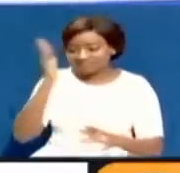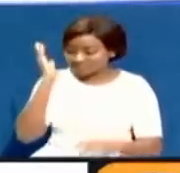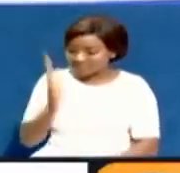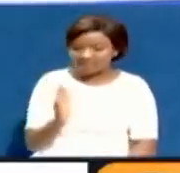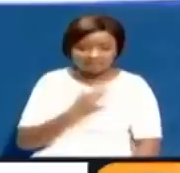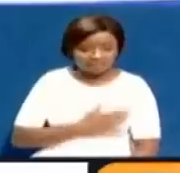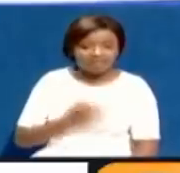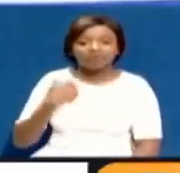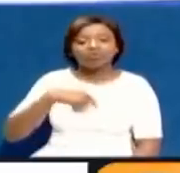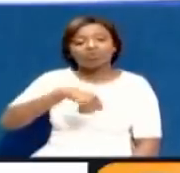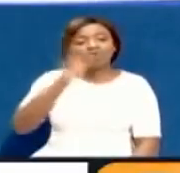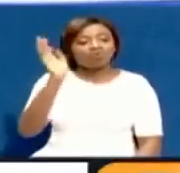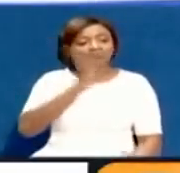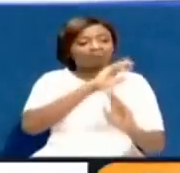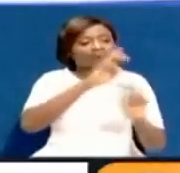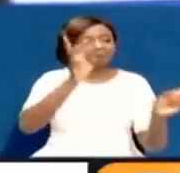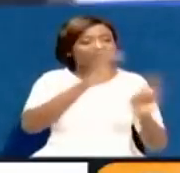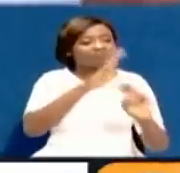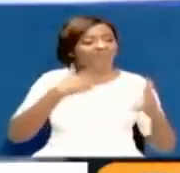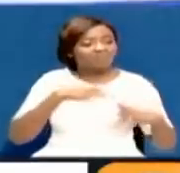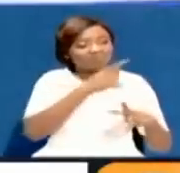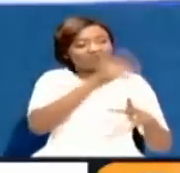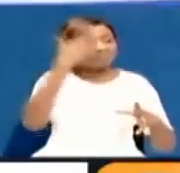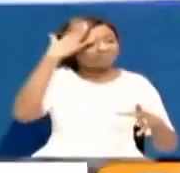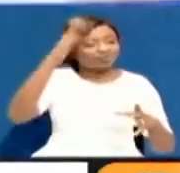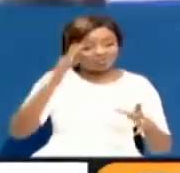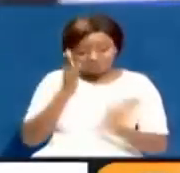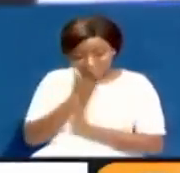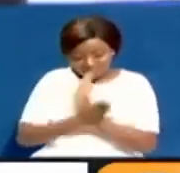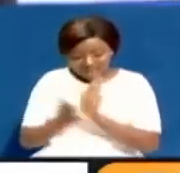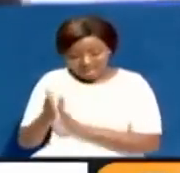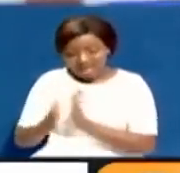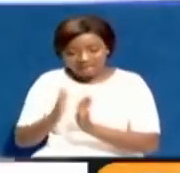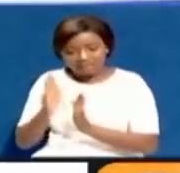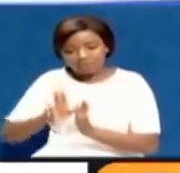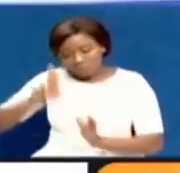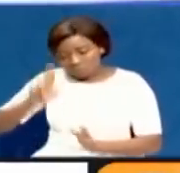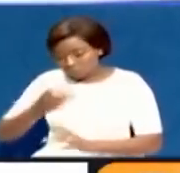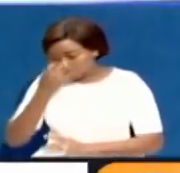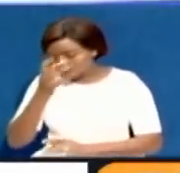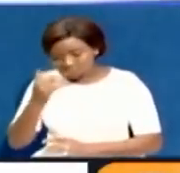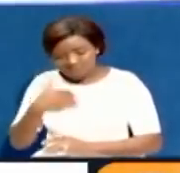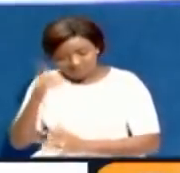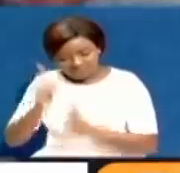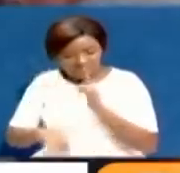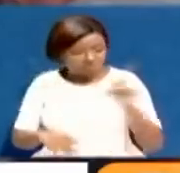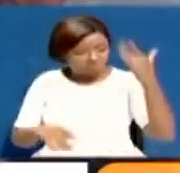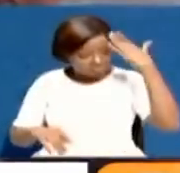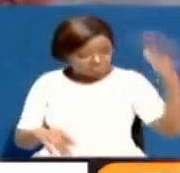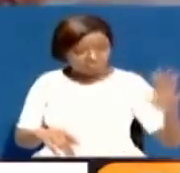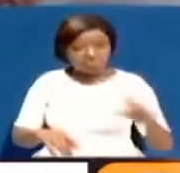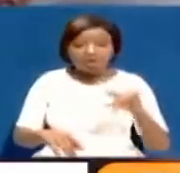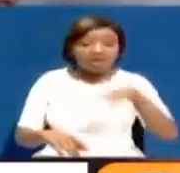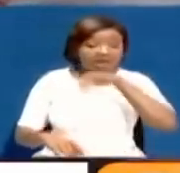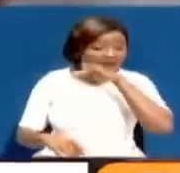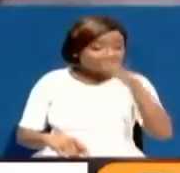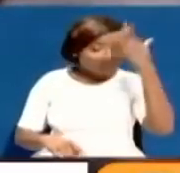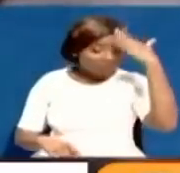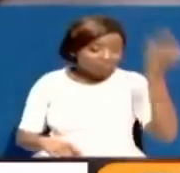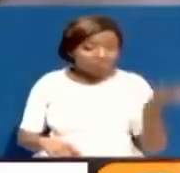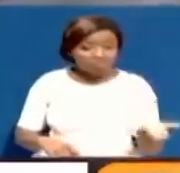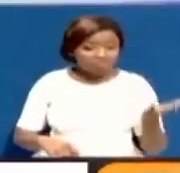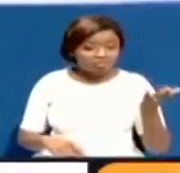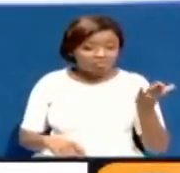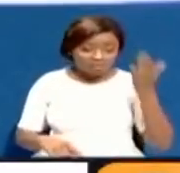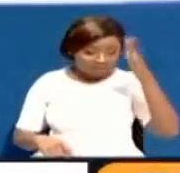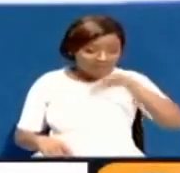kuenda kutafuta watu ambao hawajui hii plan ilikuwa imeundwa namna gani. Mtu ya kitendawili atajua mahali ndo